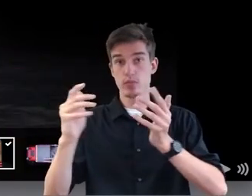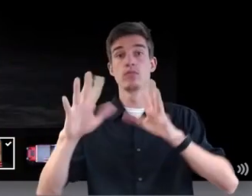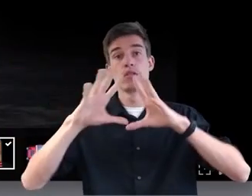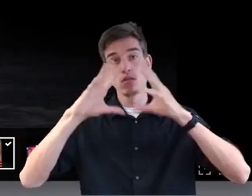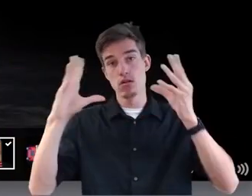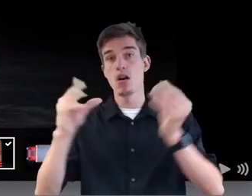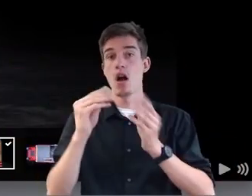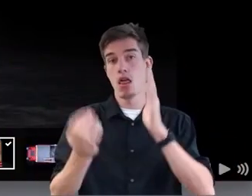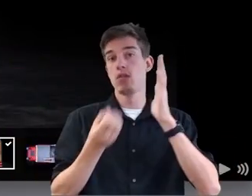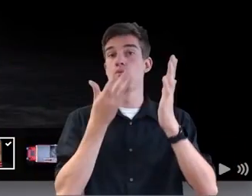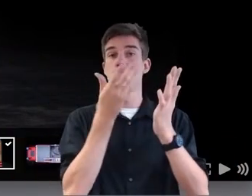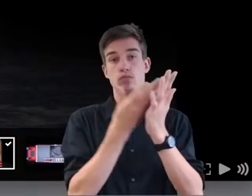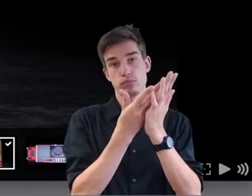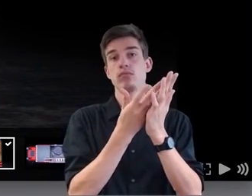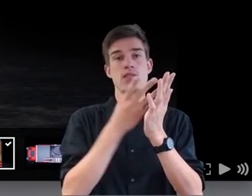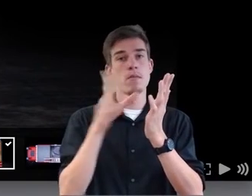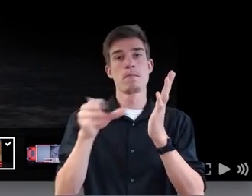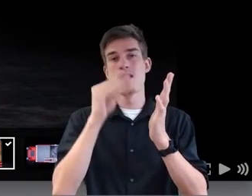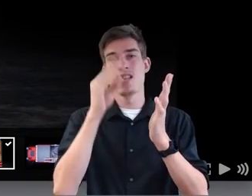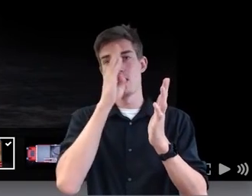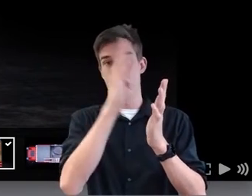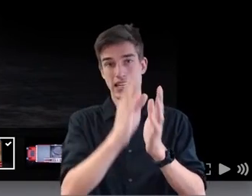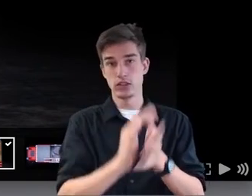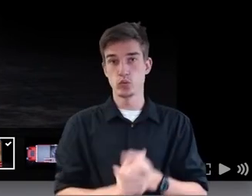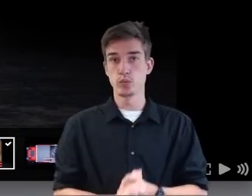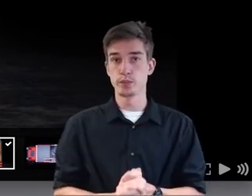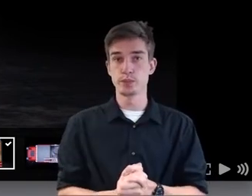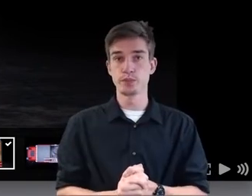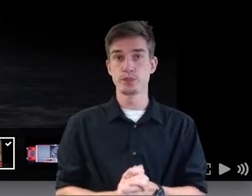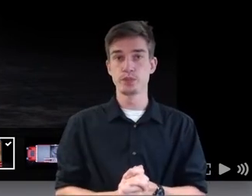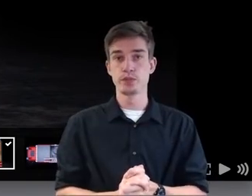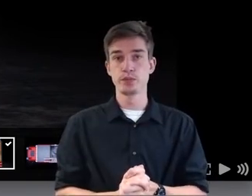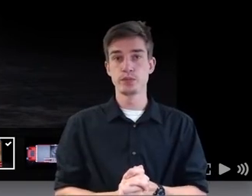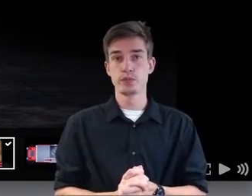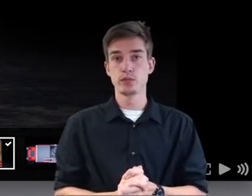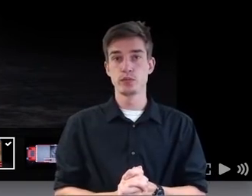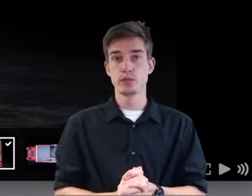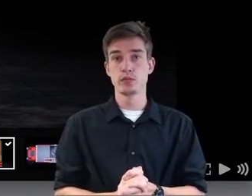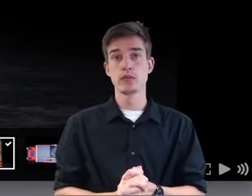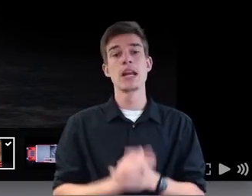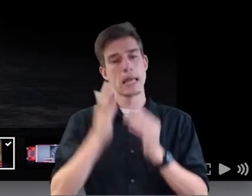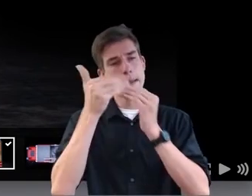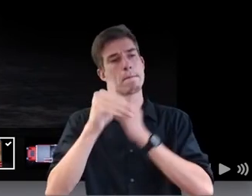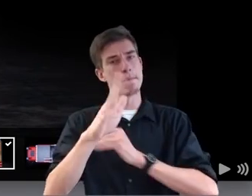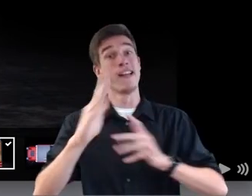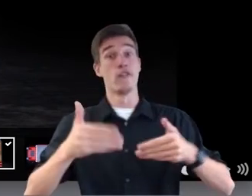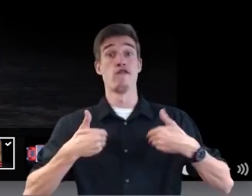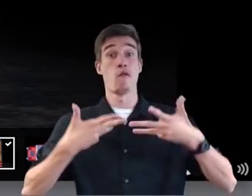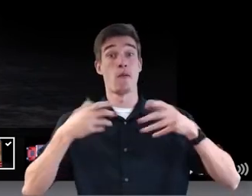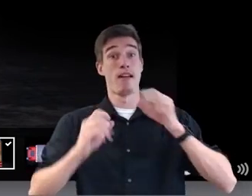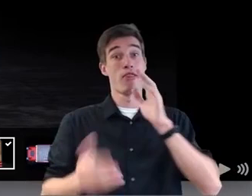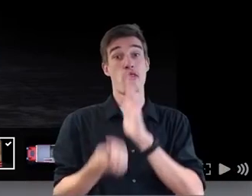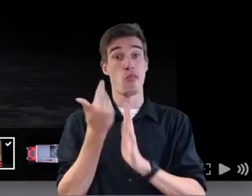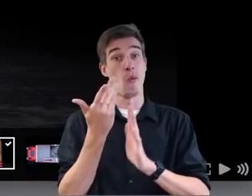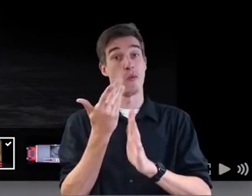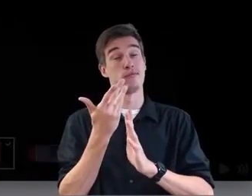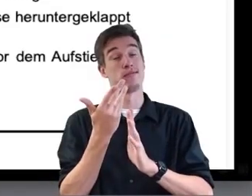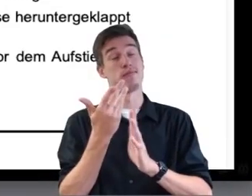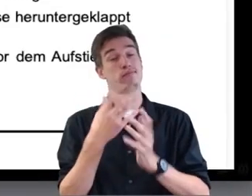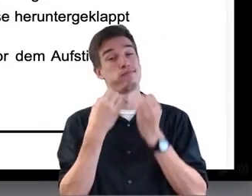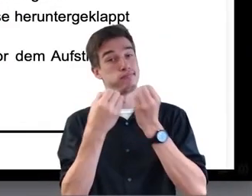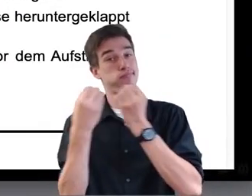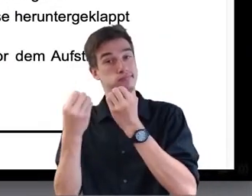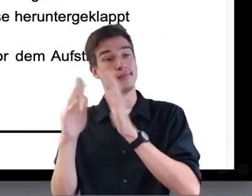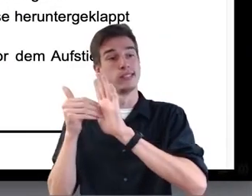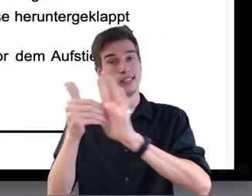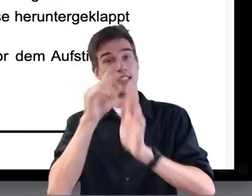dort zur Navigation anbieten. Also noch etwas, worauf Sie sich alle freuen können. Und wir geben natürlich rechtzeitig auf